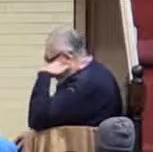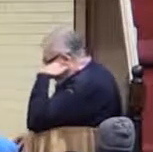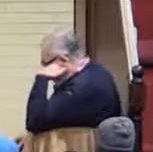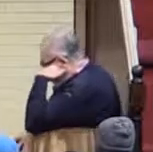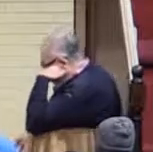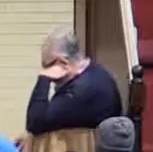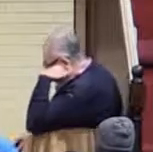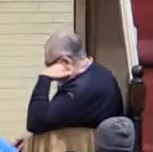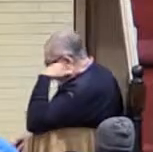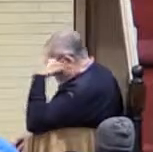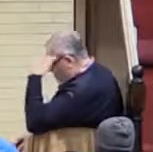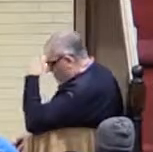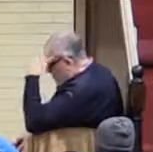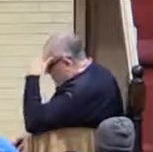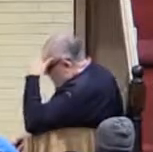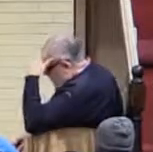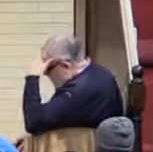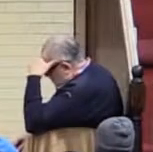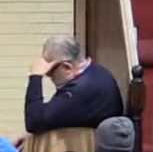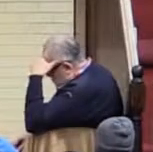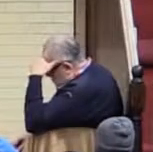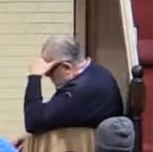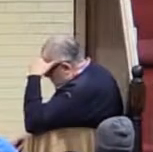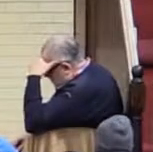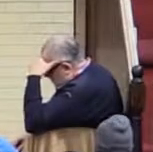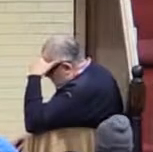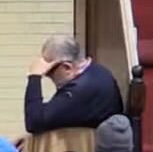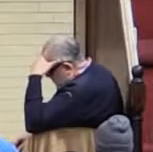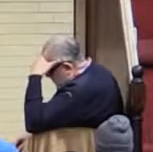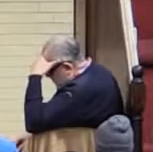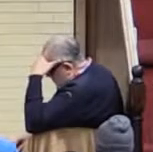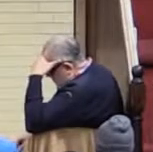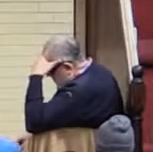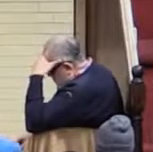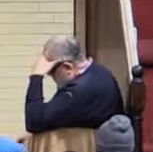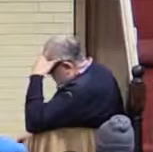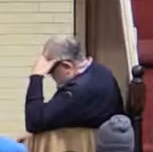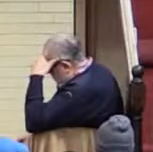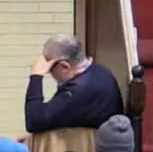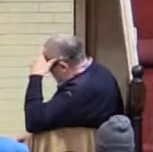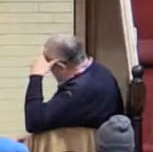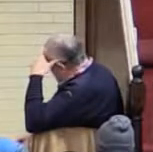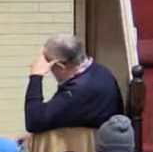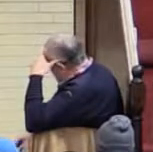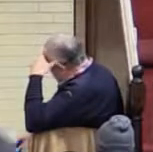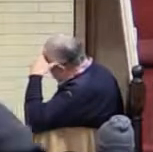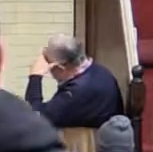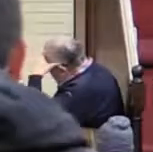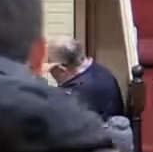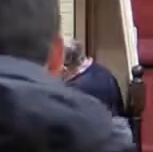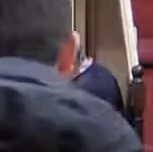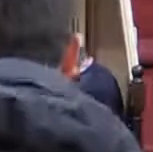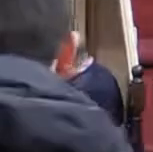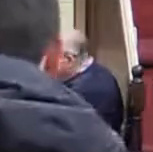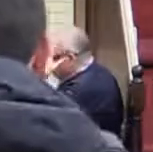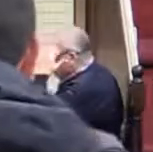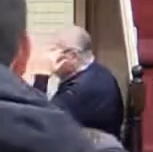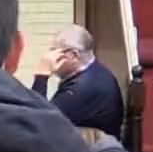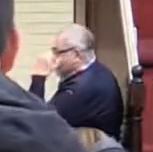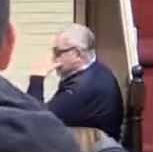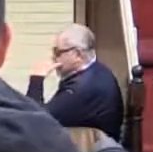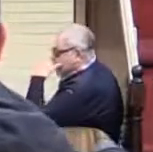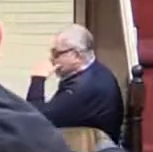ولا حول ولا قوة إلا بالله العلي العظيم. وأشهد أن لا إله إلا الله وحده لا شريك